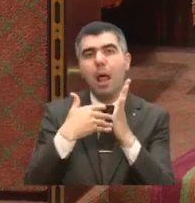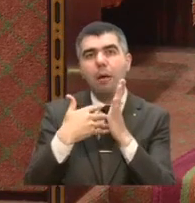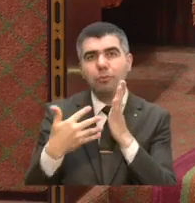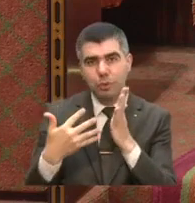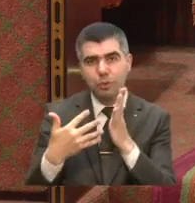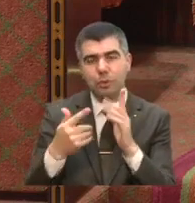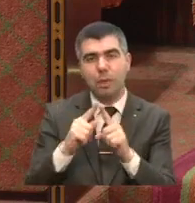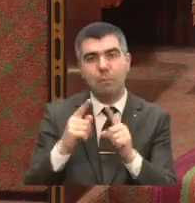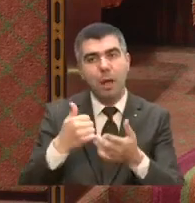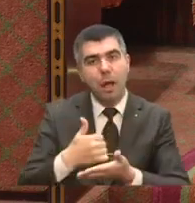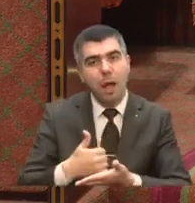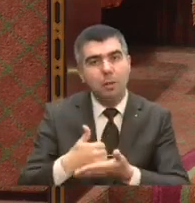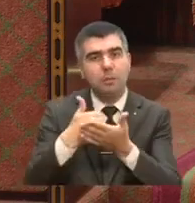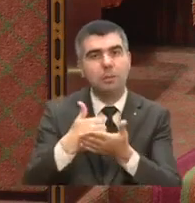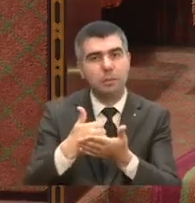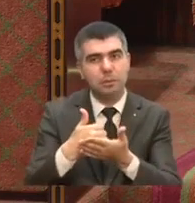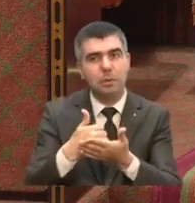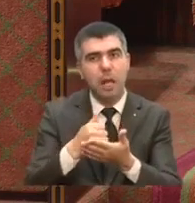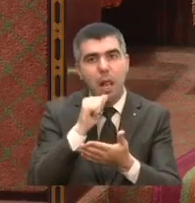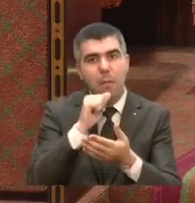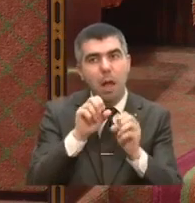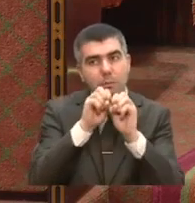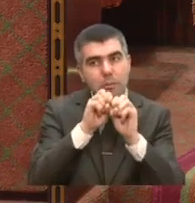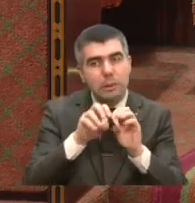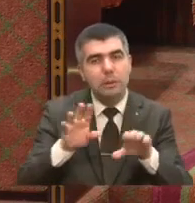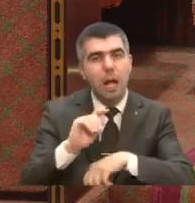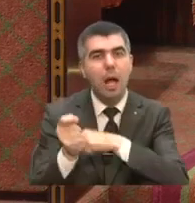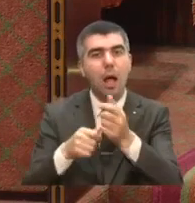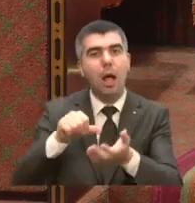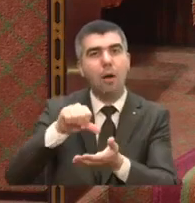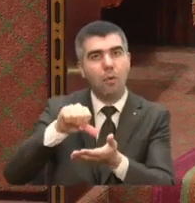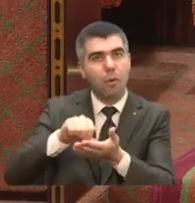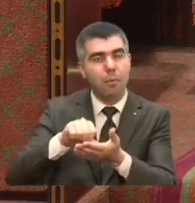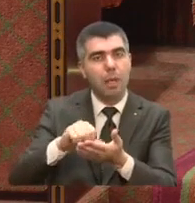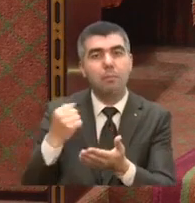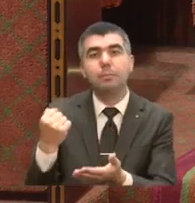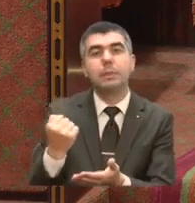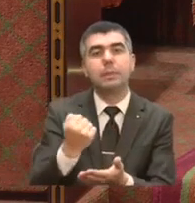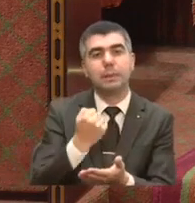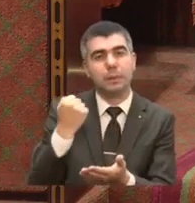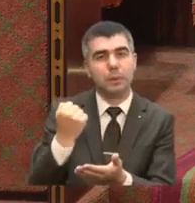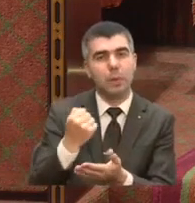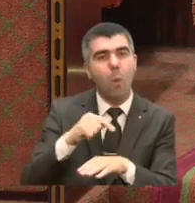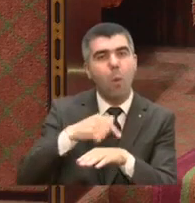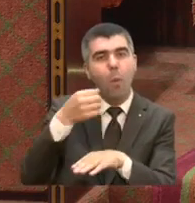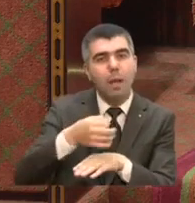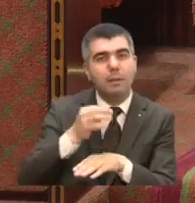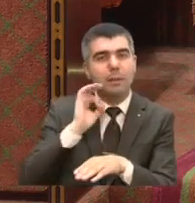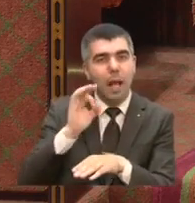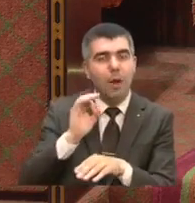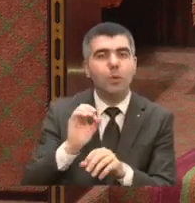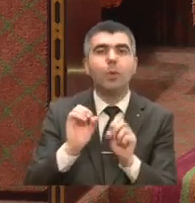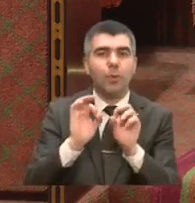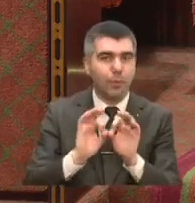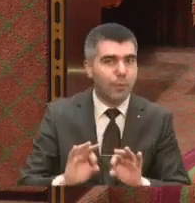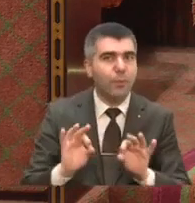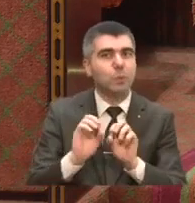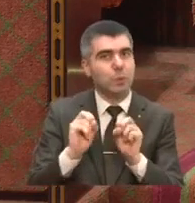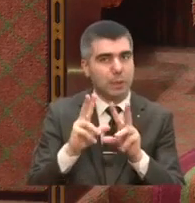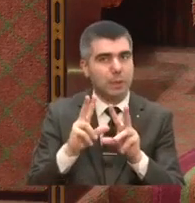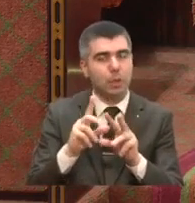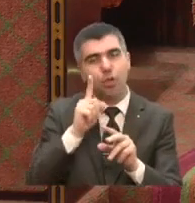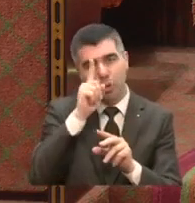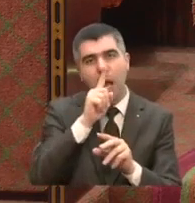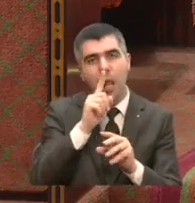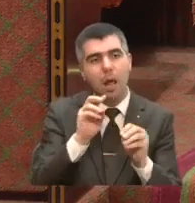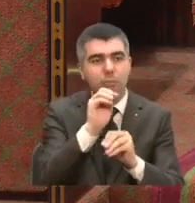التزويد بالماء الشارب في العالم القروي تأخرات وما دارتش في الوقت ديالها، وحنا الآن بصدد معالجتها،